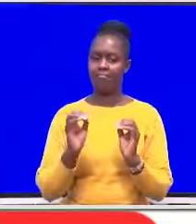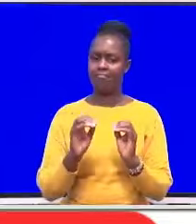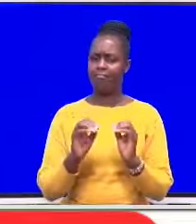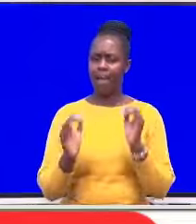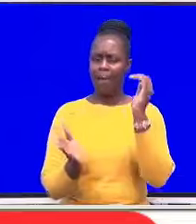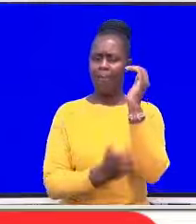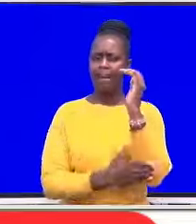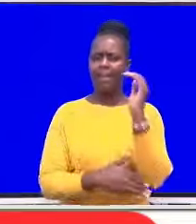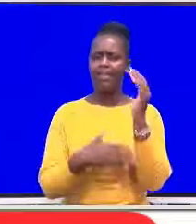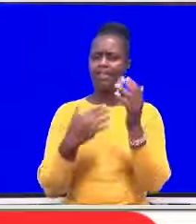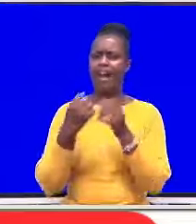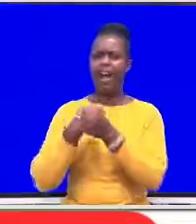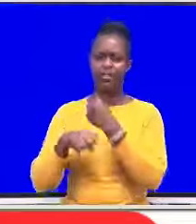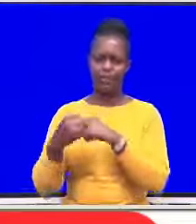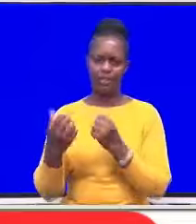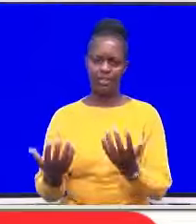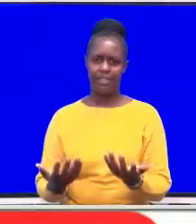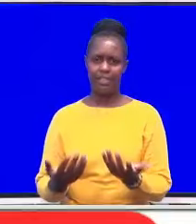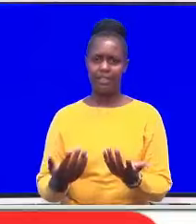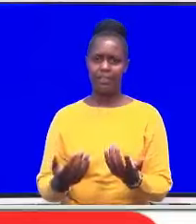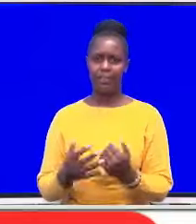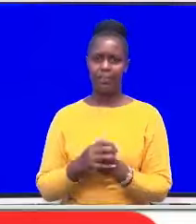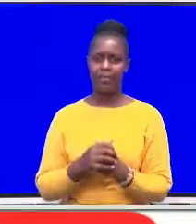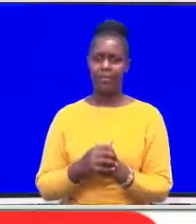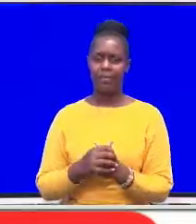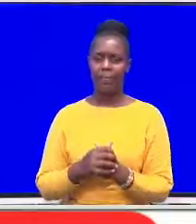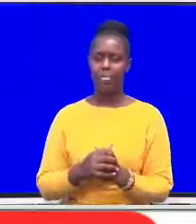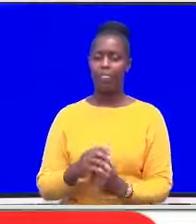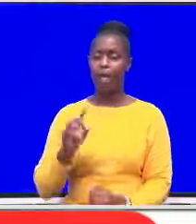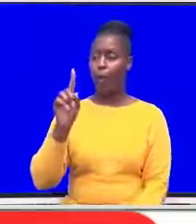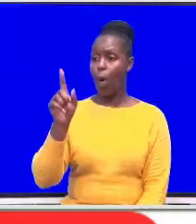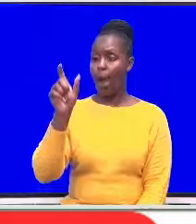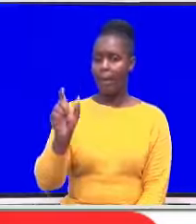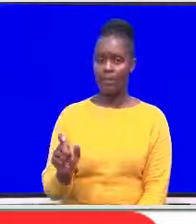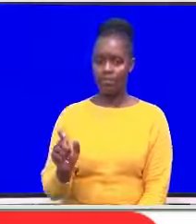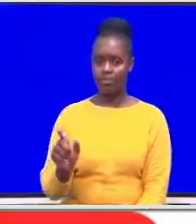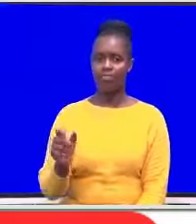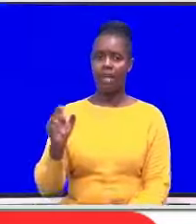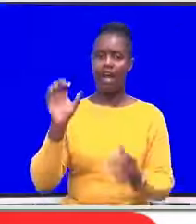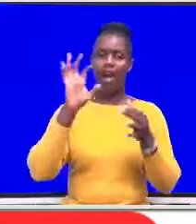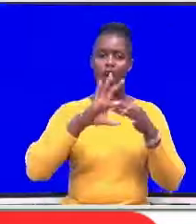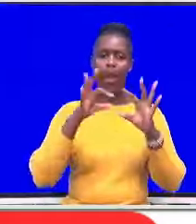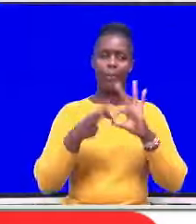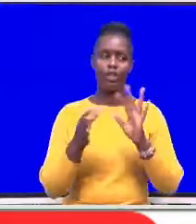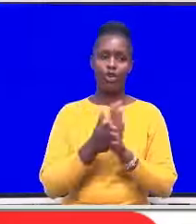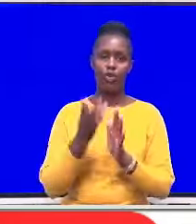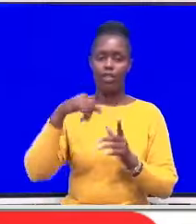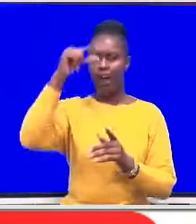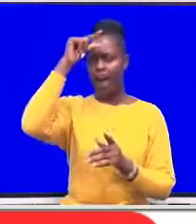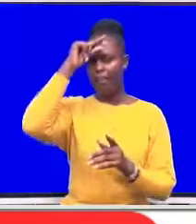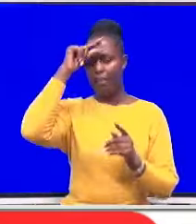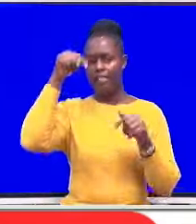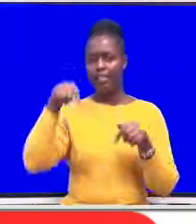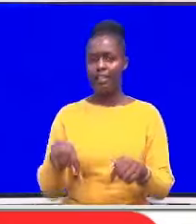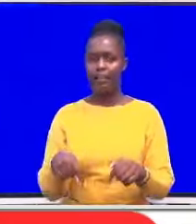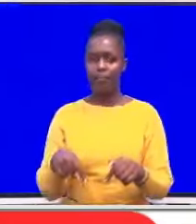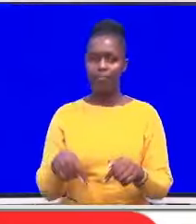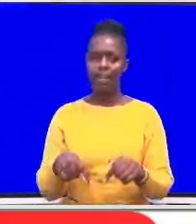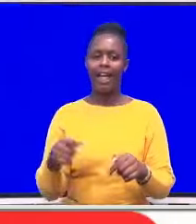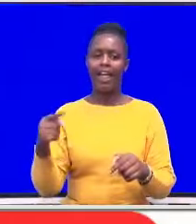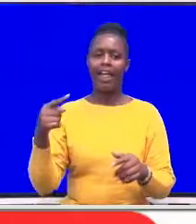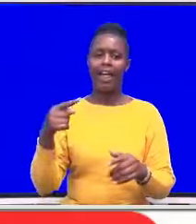sana. Wananchi wameshirikiana na serikali yetu hapa ya Chesikaki, wametoa